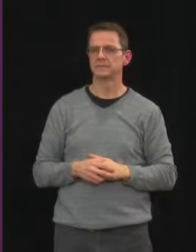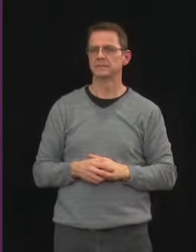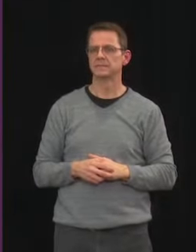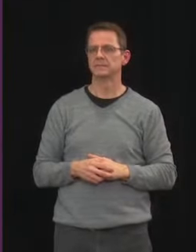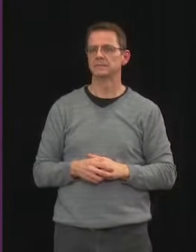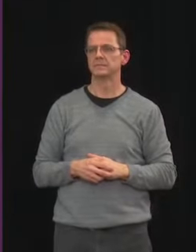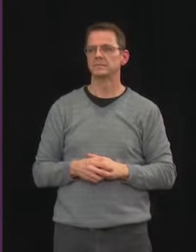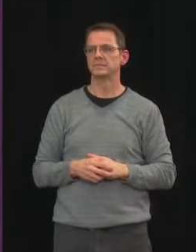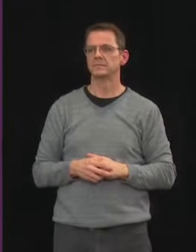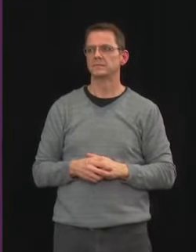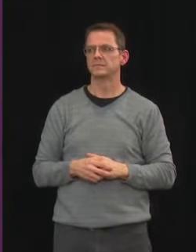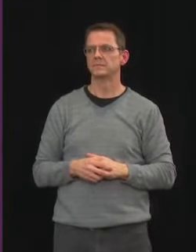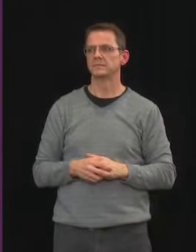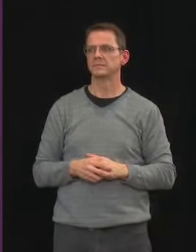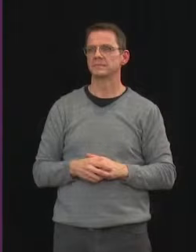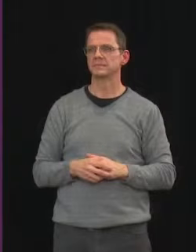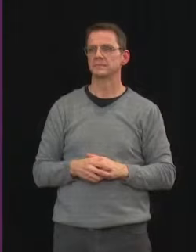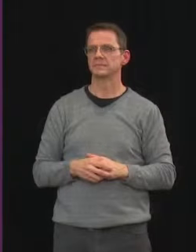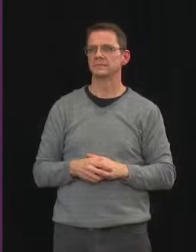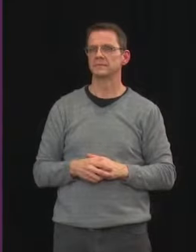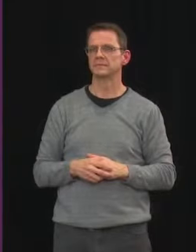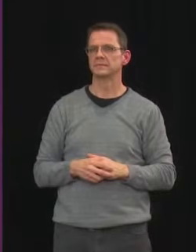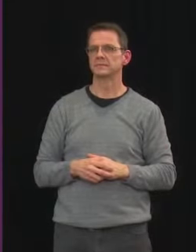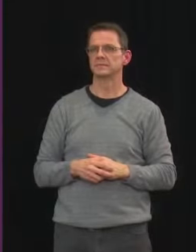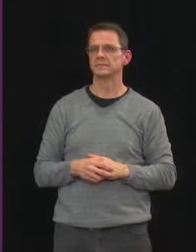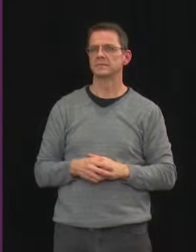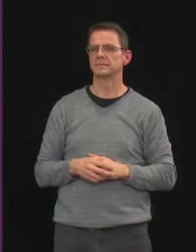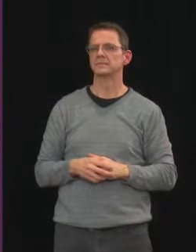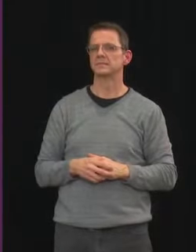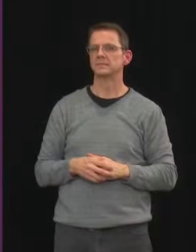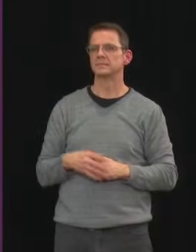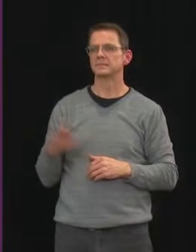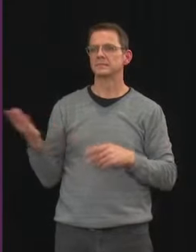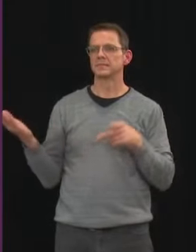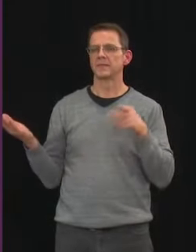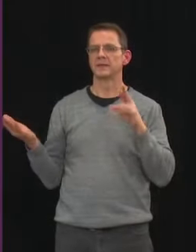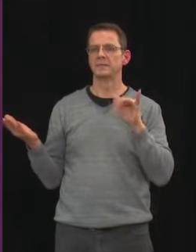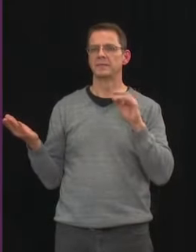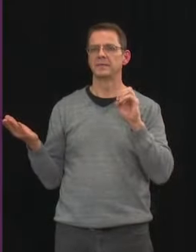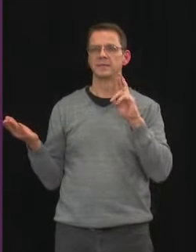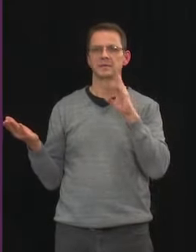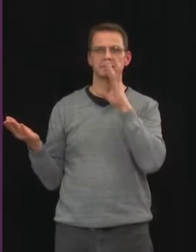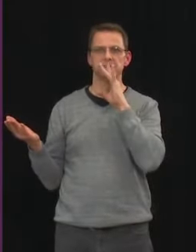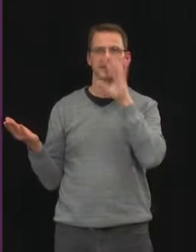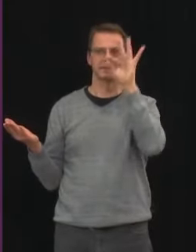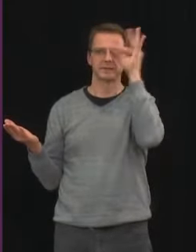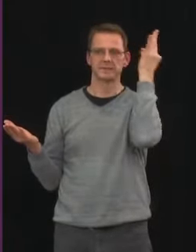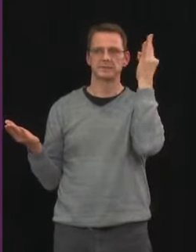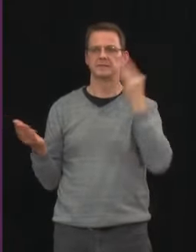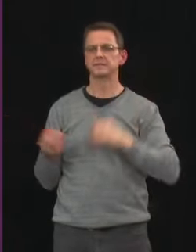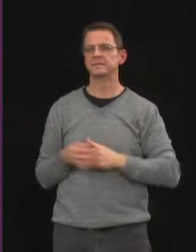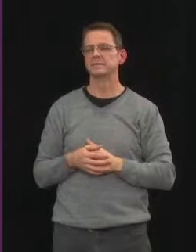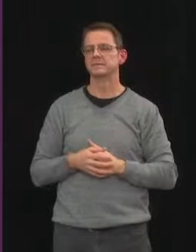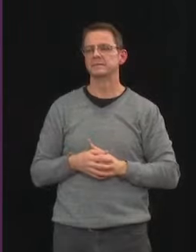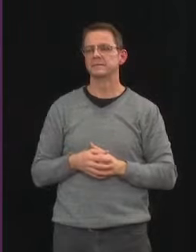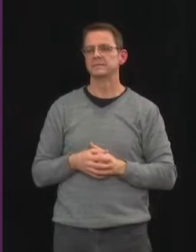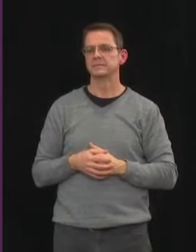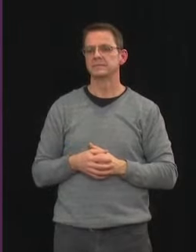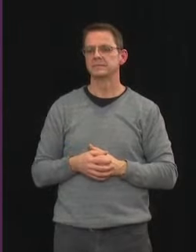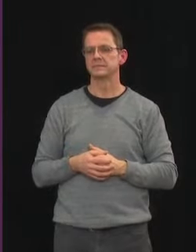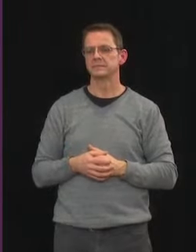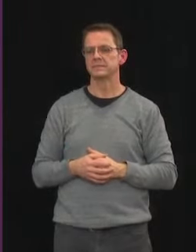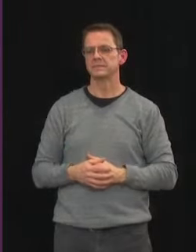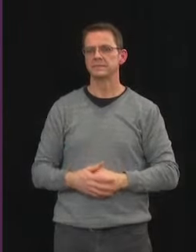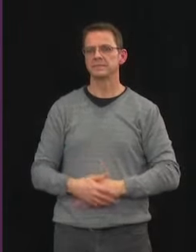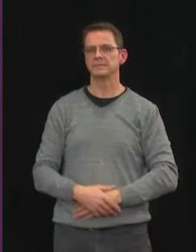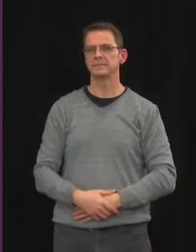Nous prenons une approche très équilibrée, très ciblée. Évidemment, nous voyons seulement 250 personnes en